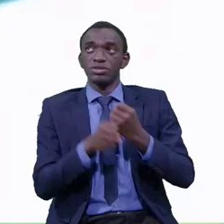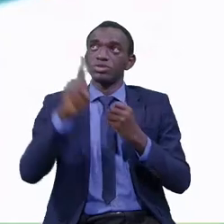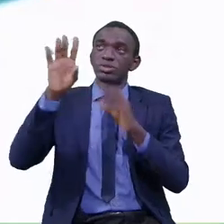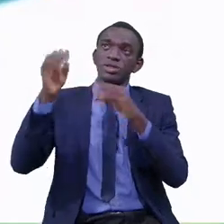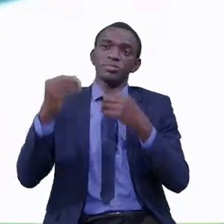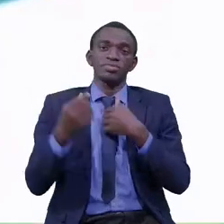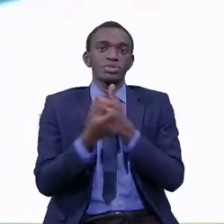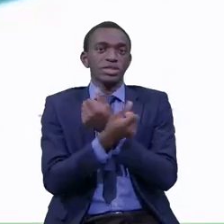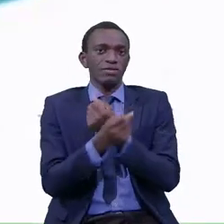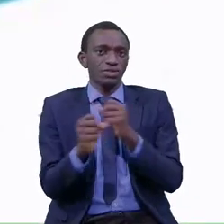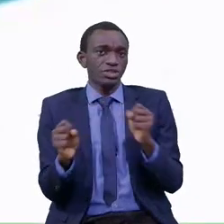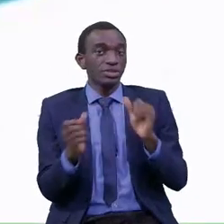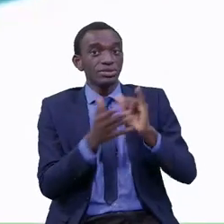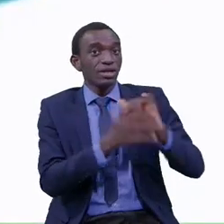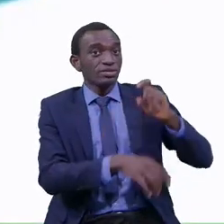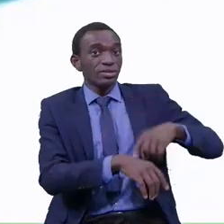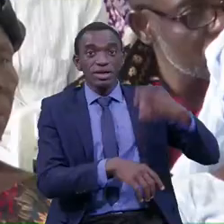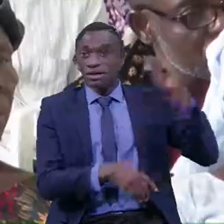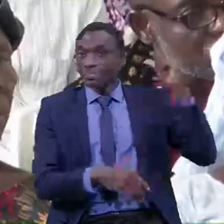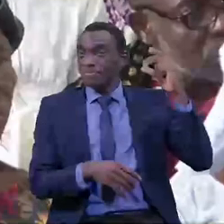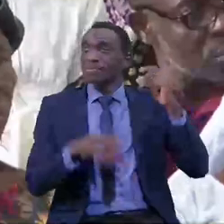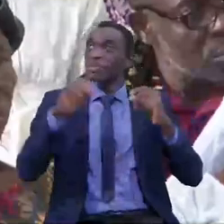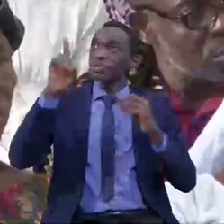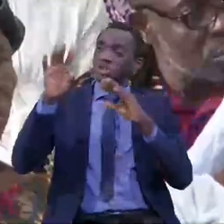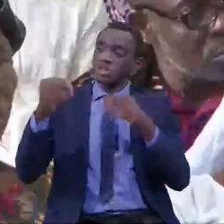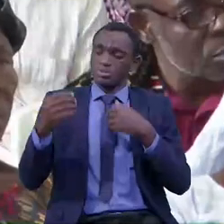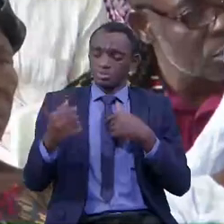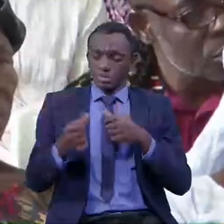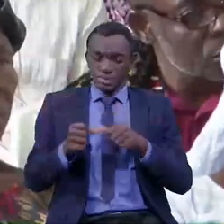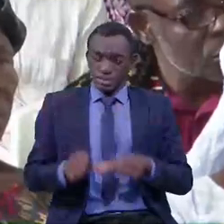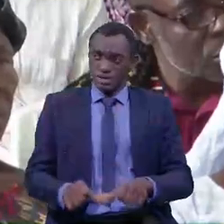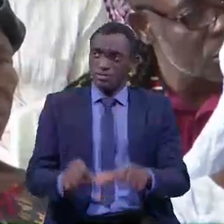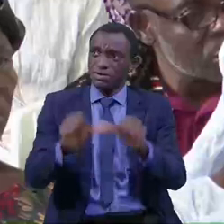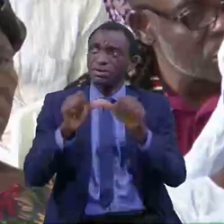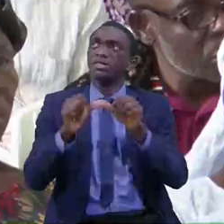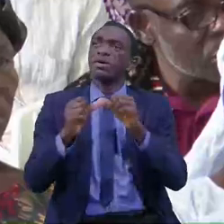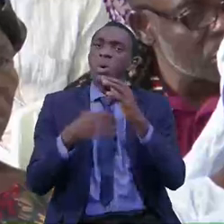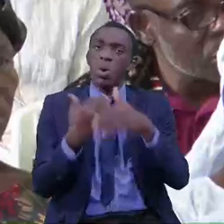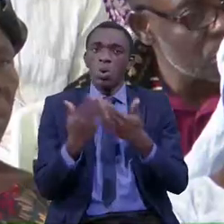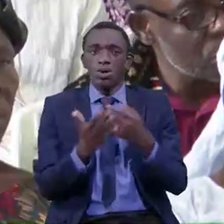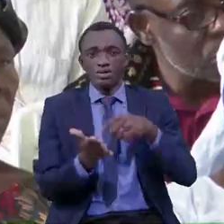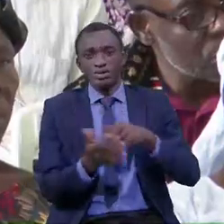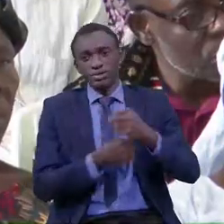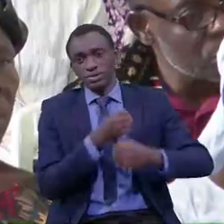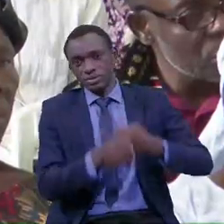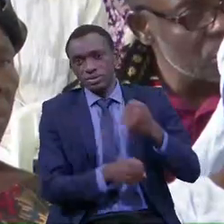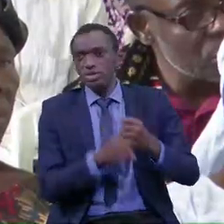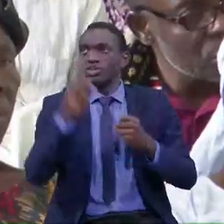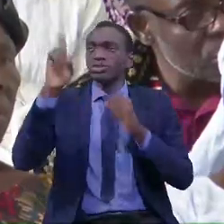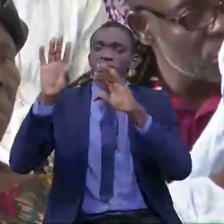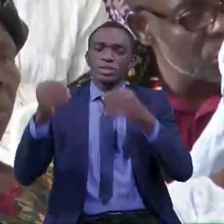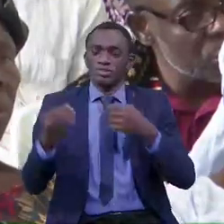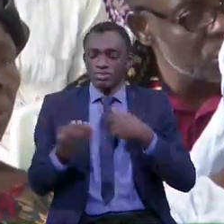le salut en son temps. Tu m'as donné la fermeté toutes ces années. Tu me donnes la